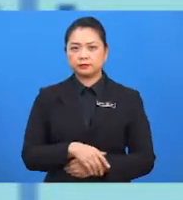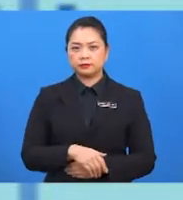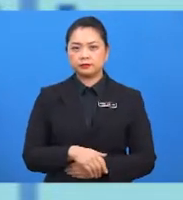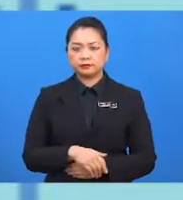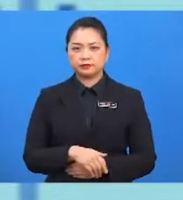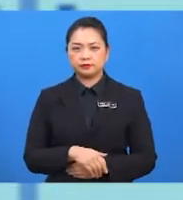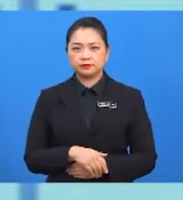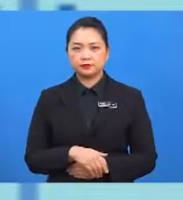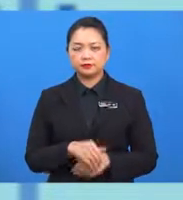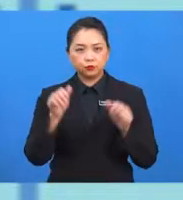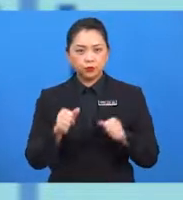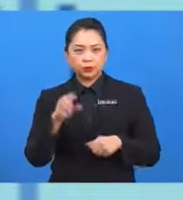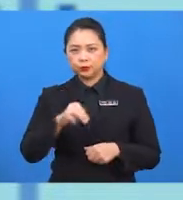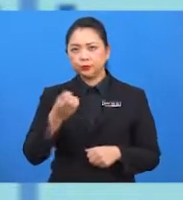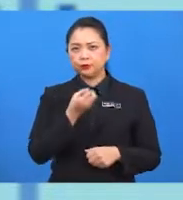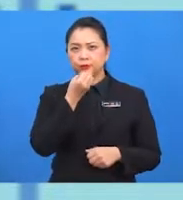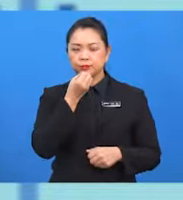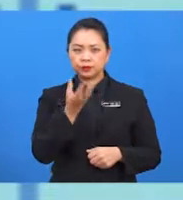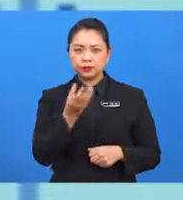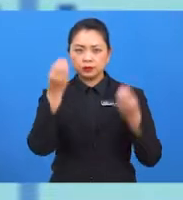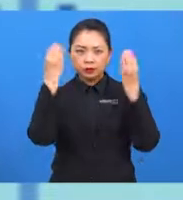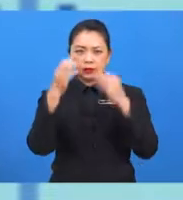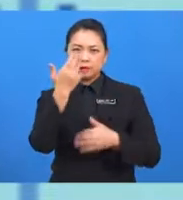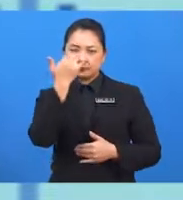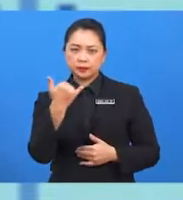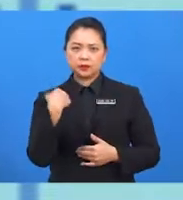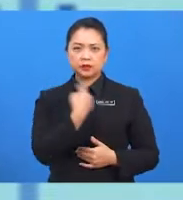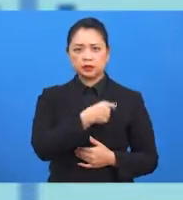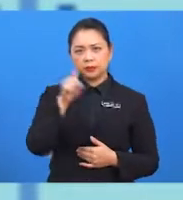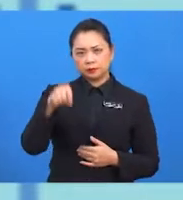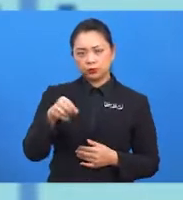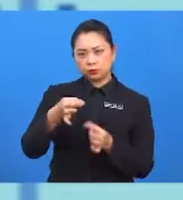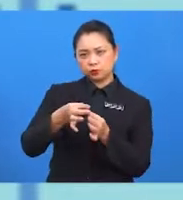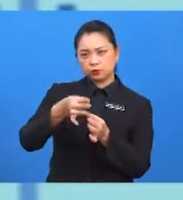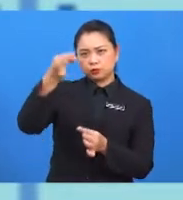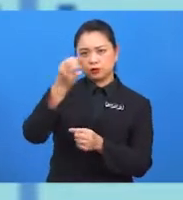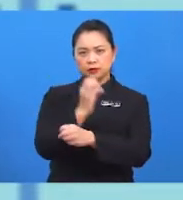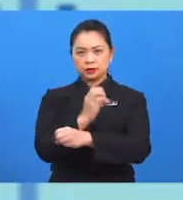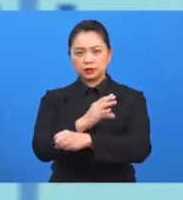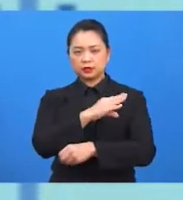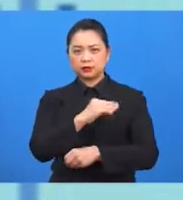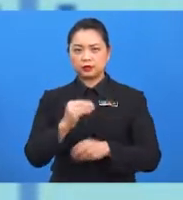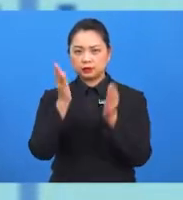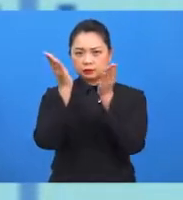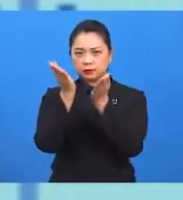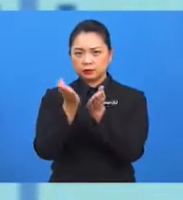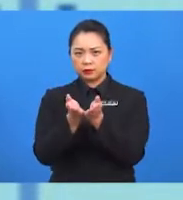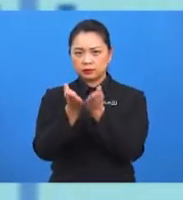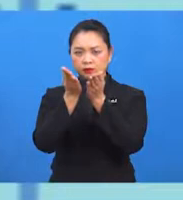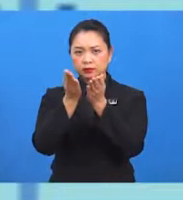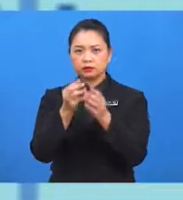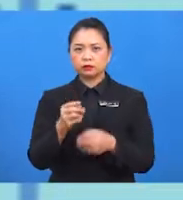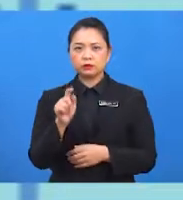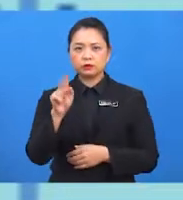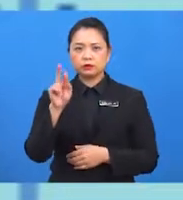berita murid-murid beritahu CPU Kenapa kita perlu menggunakan rok AC dan corong trust Untuk